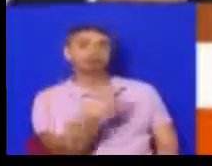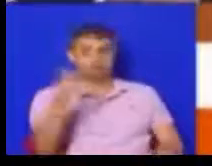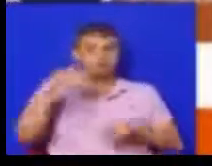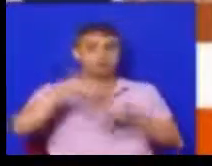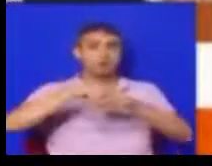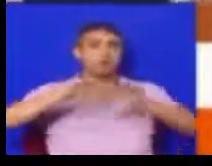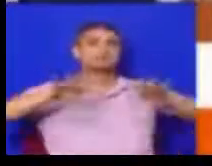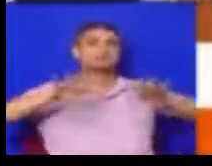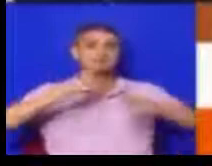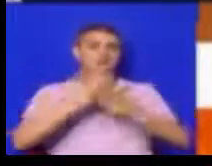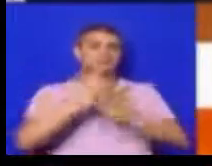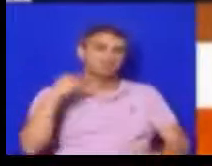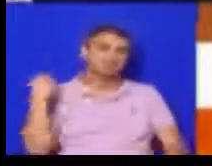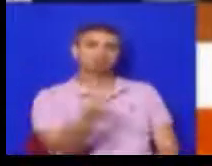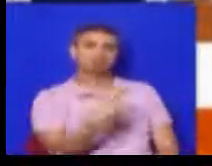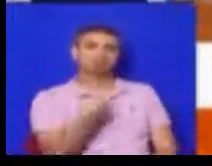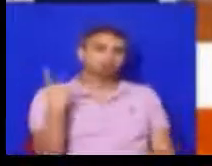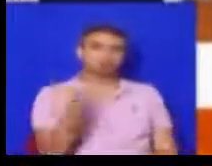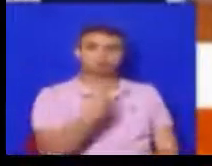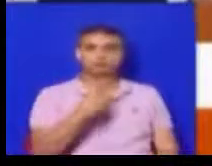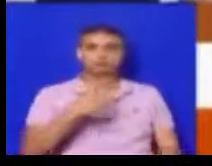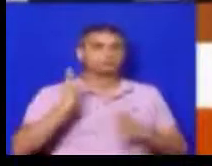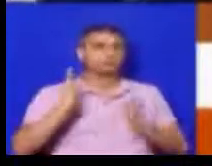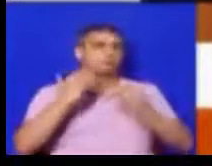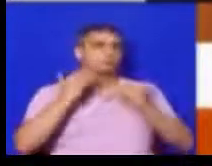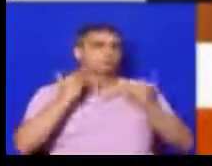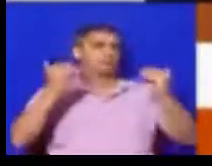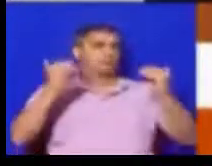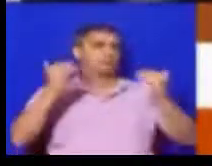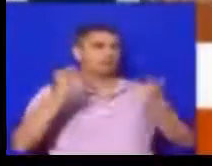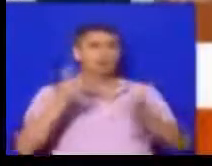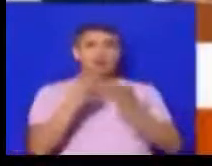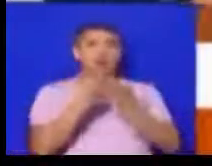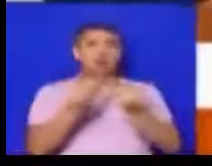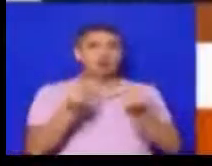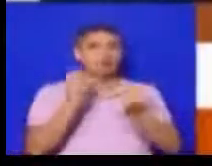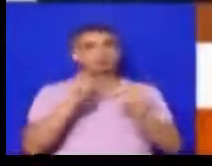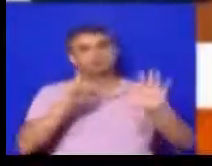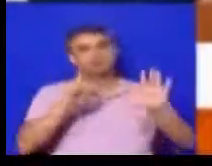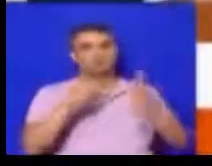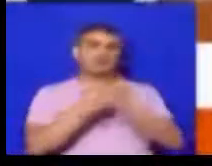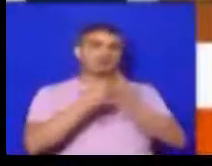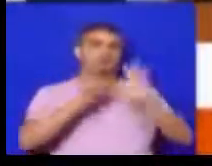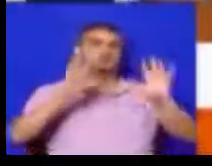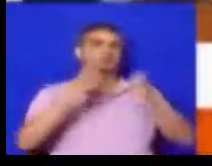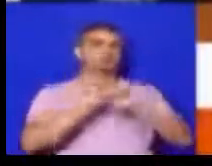10,000 מסתובבות, צנטריפוגות מתקדמות, חומר ל-7 עד 9 פצצות.